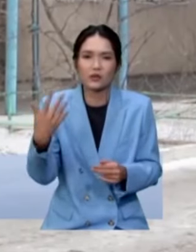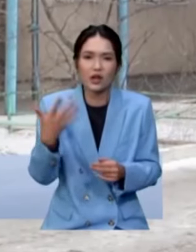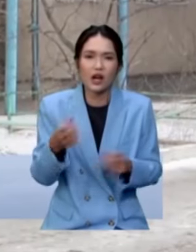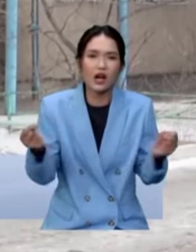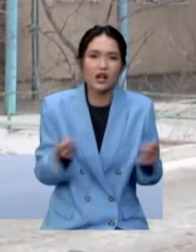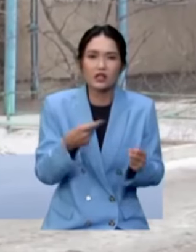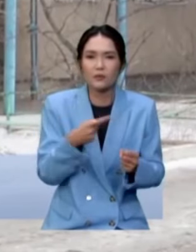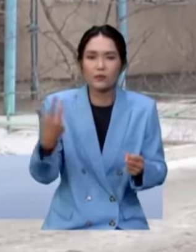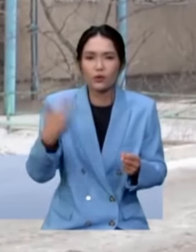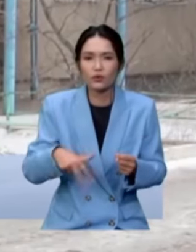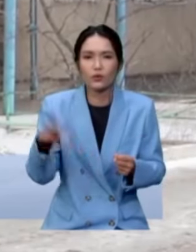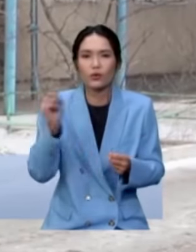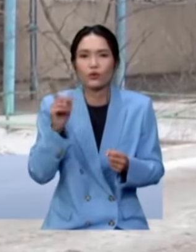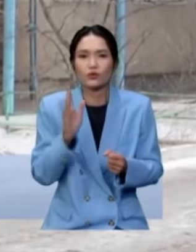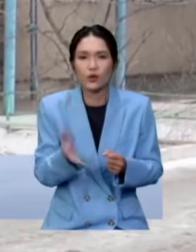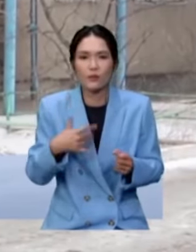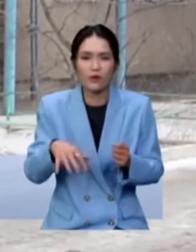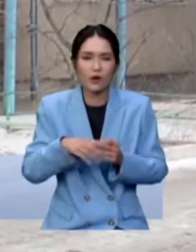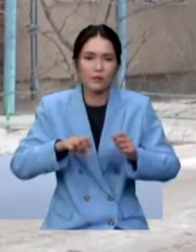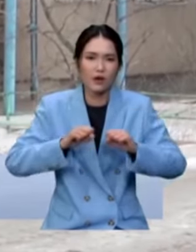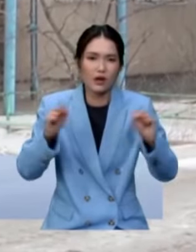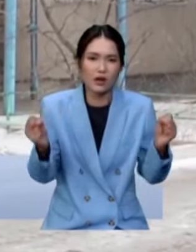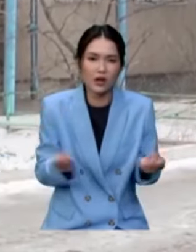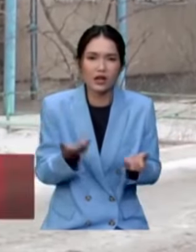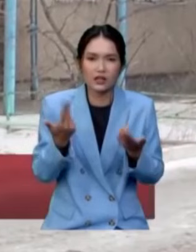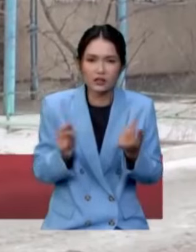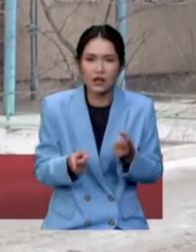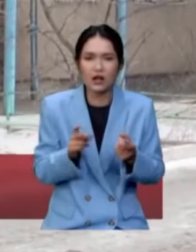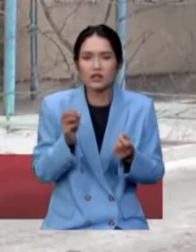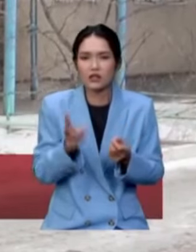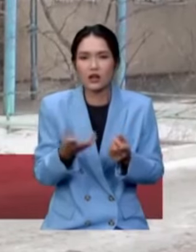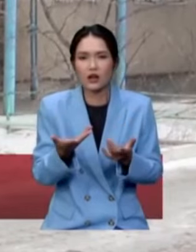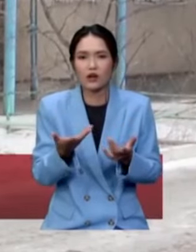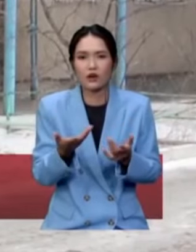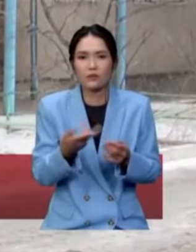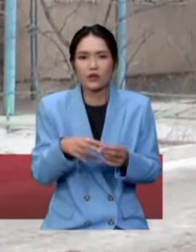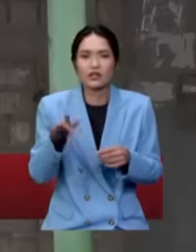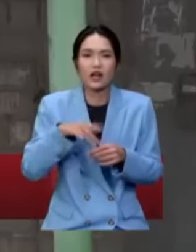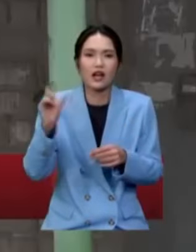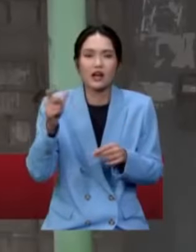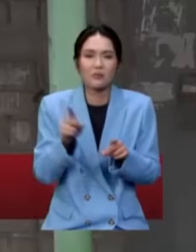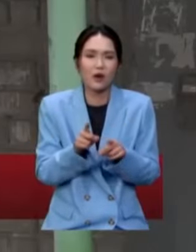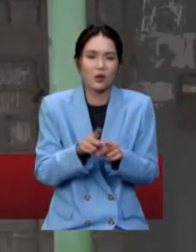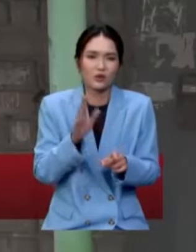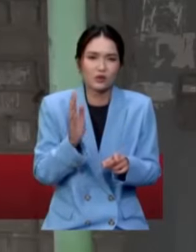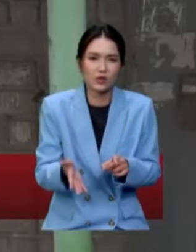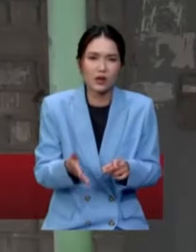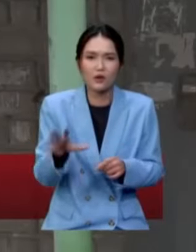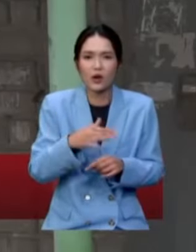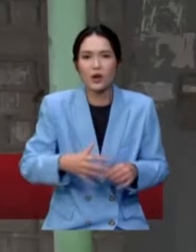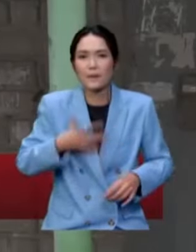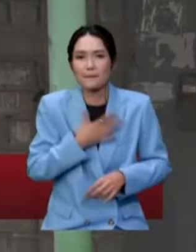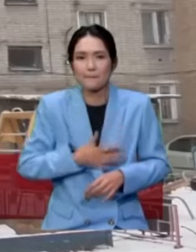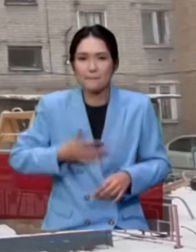минус 30, что будет? Мы вообще будем замерзать? Реально, как пишут соседи, как в Экибастузе будет. Жители переживают, что